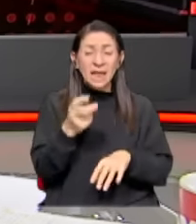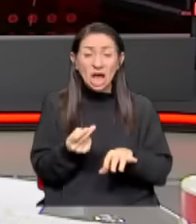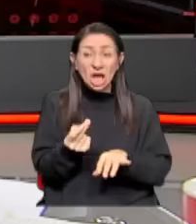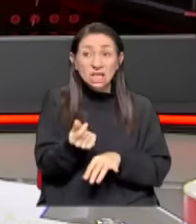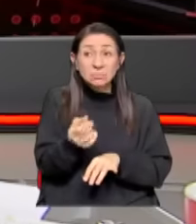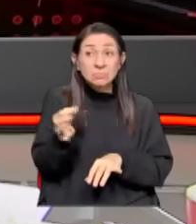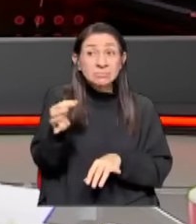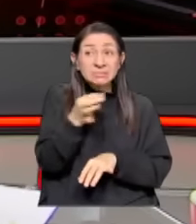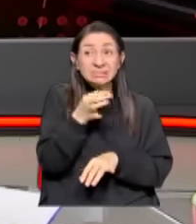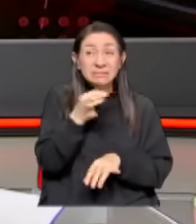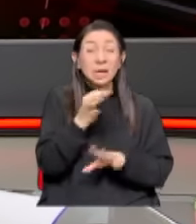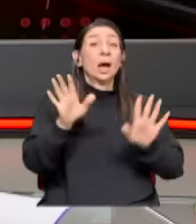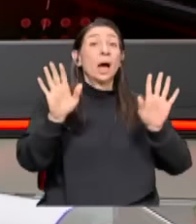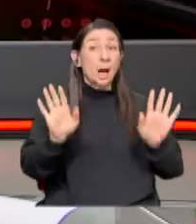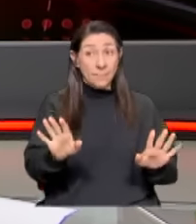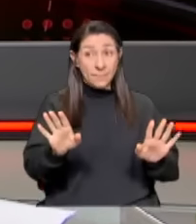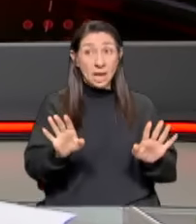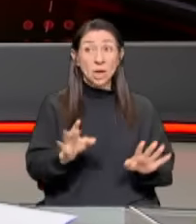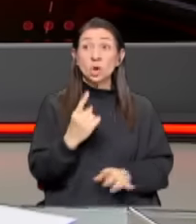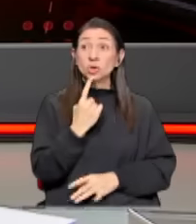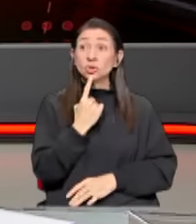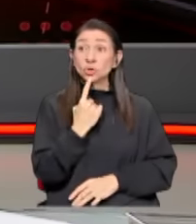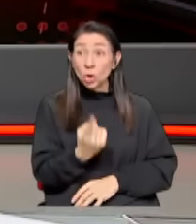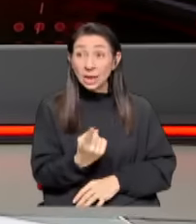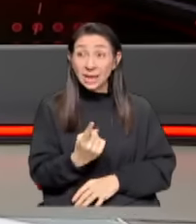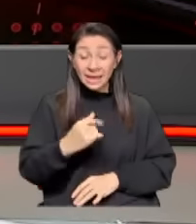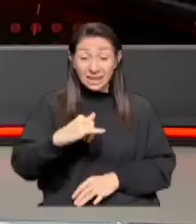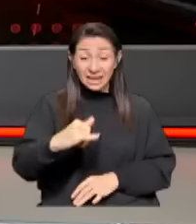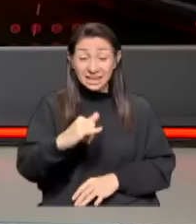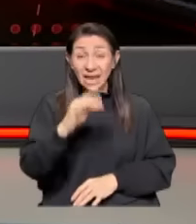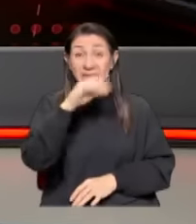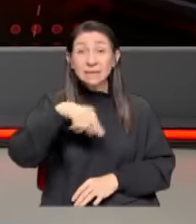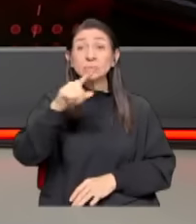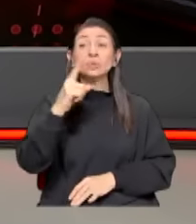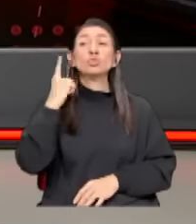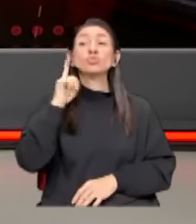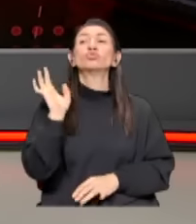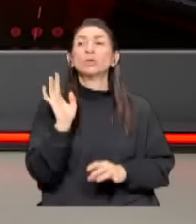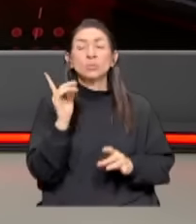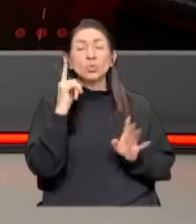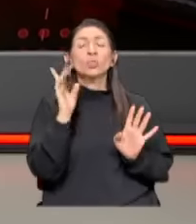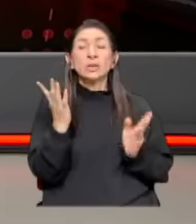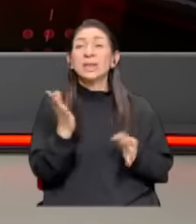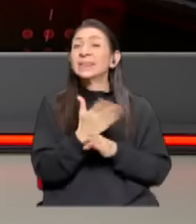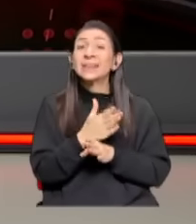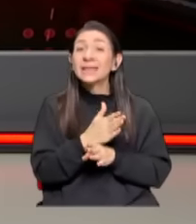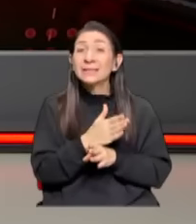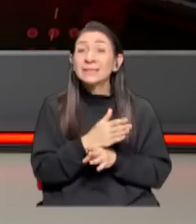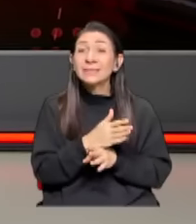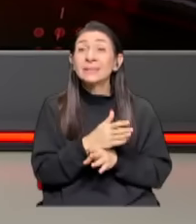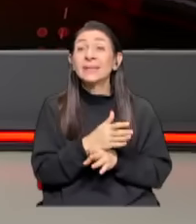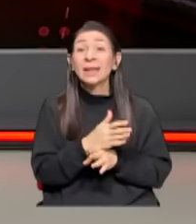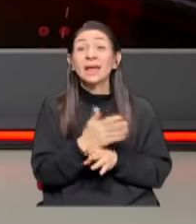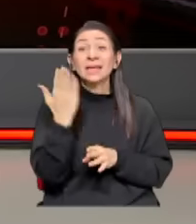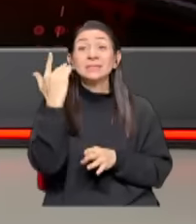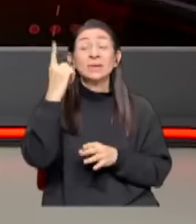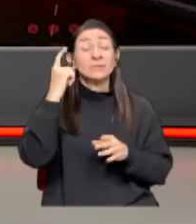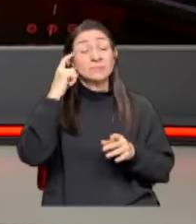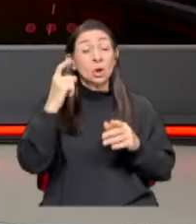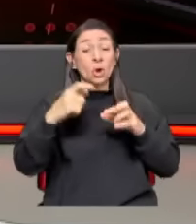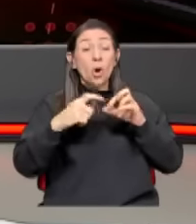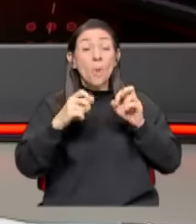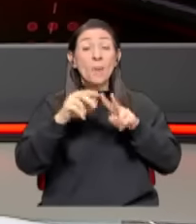üzere. Ama söylediklerini yakında kimse duymayacaktı, zaten duymuyor da. Neden? Eski bir filozof